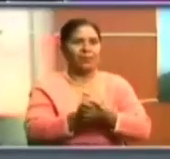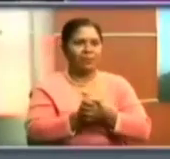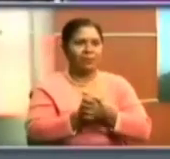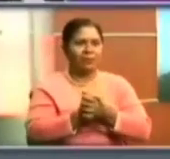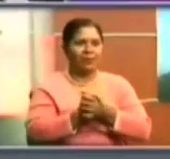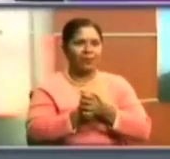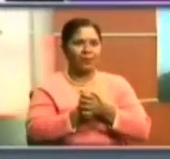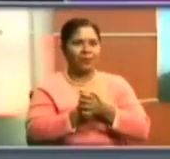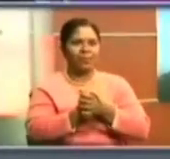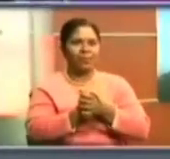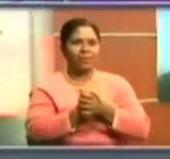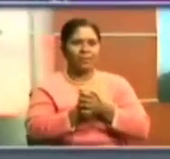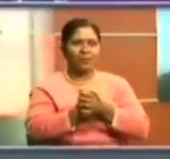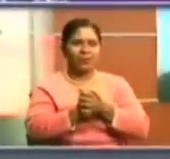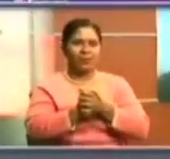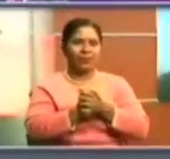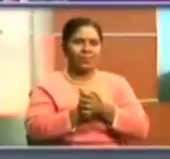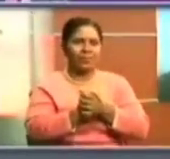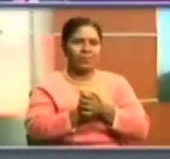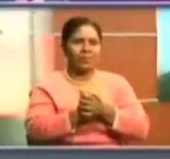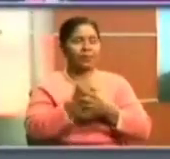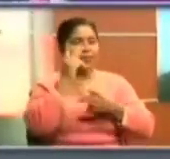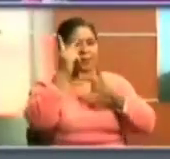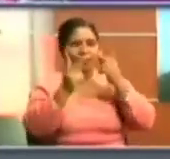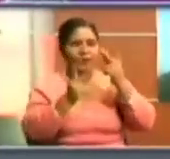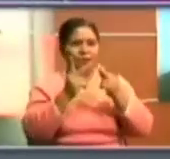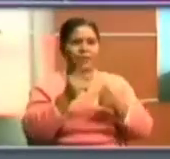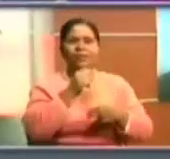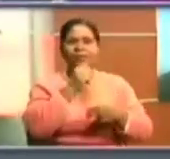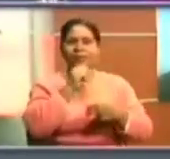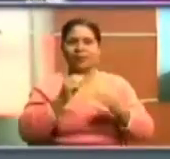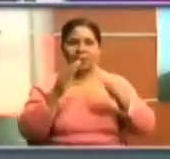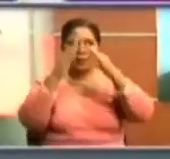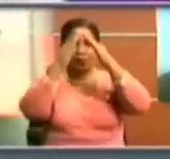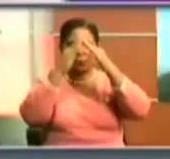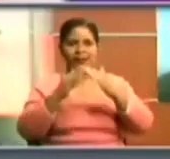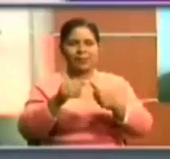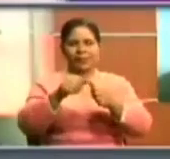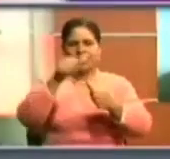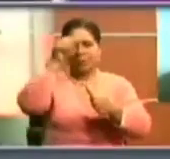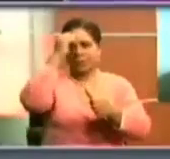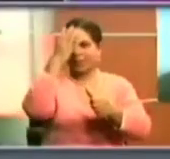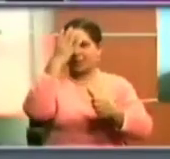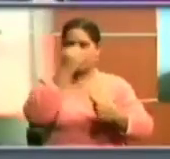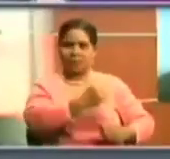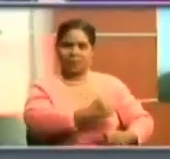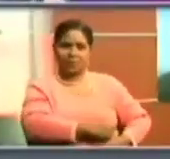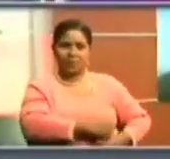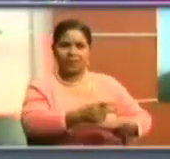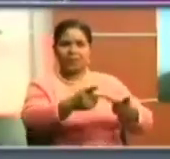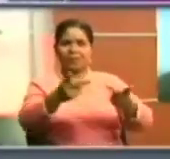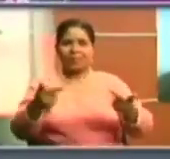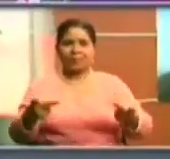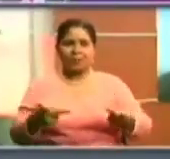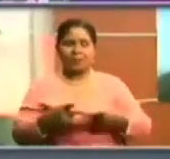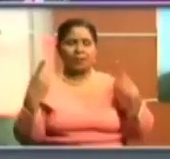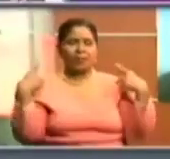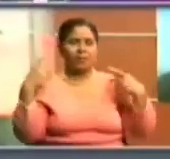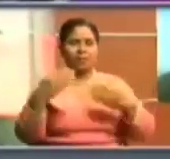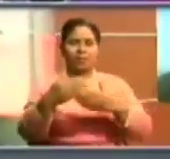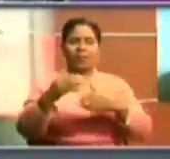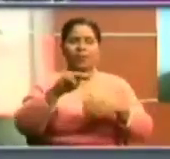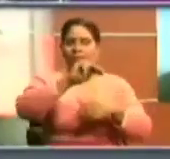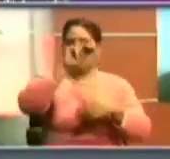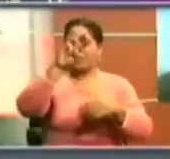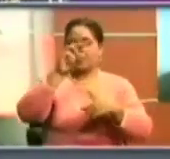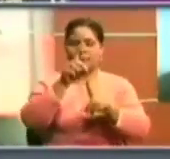l'armée d'Haïti, Jodel Le Sage, visité ancien local quartier général sous champ de masse mercredi 6 décembre.